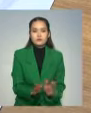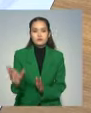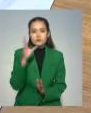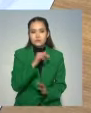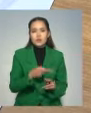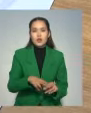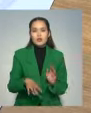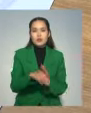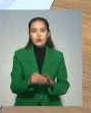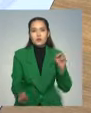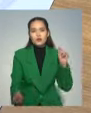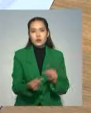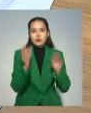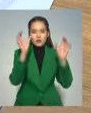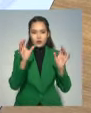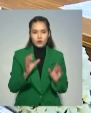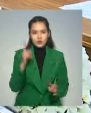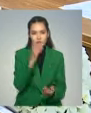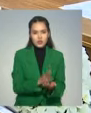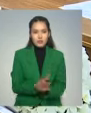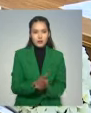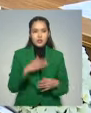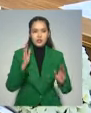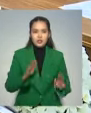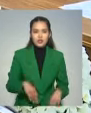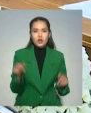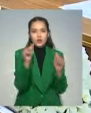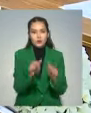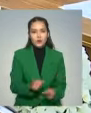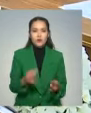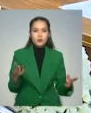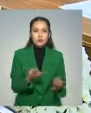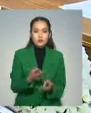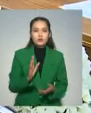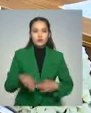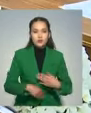выборов в соответствии с Конституцией правительство уйдет в отставку. Формировать новый Кабмин будут уже